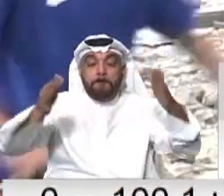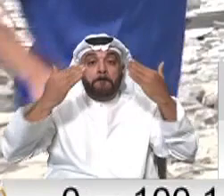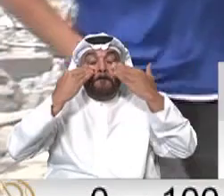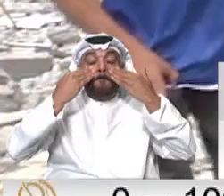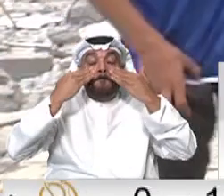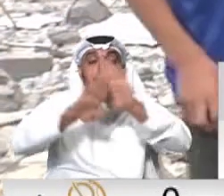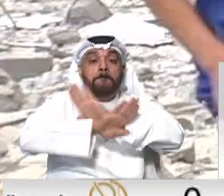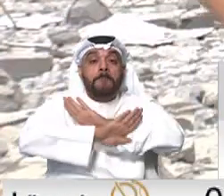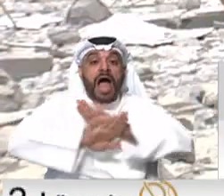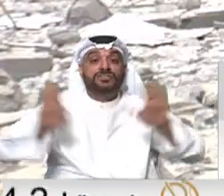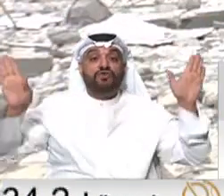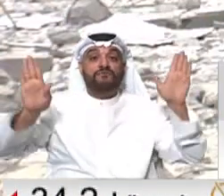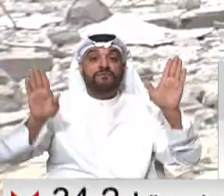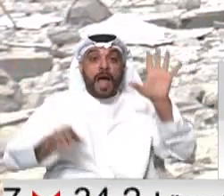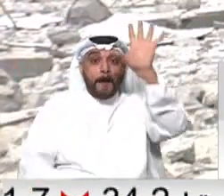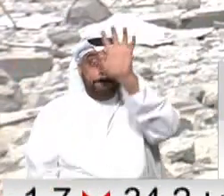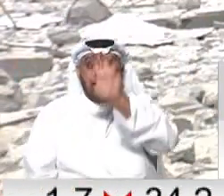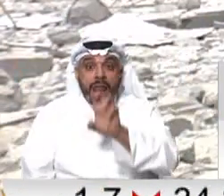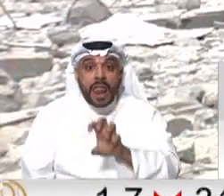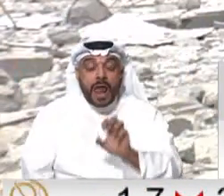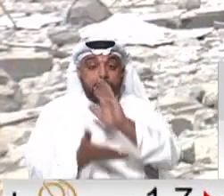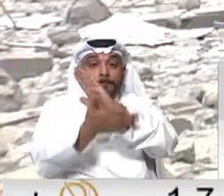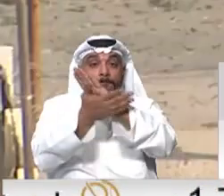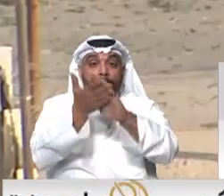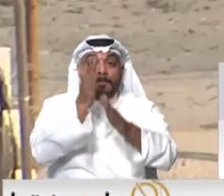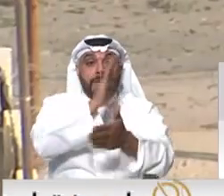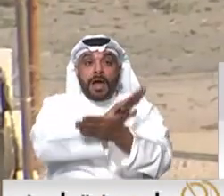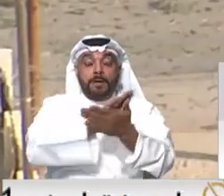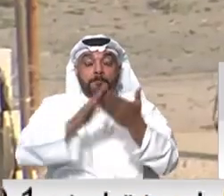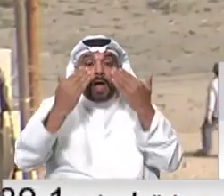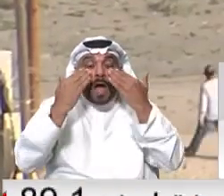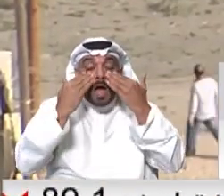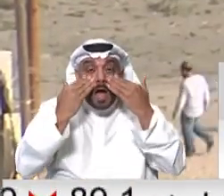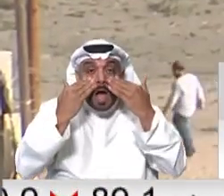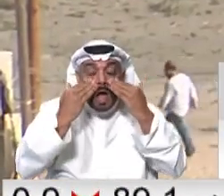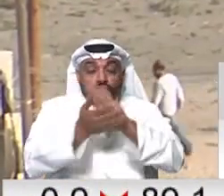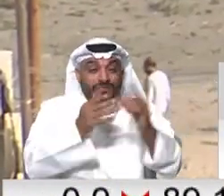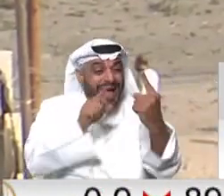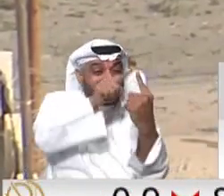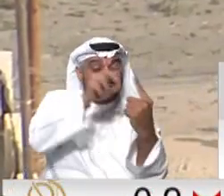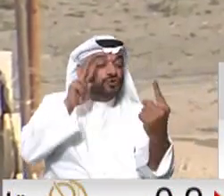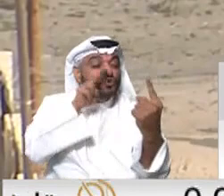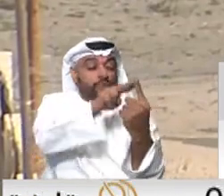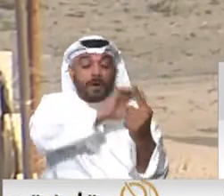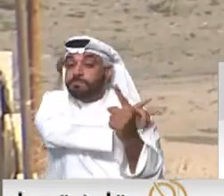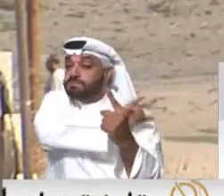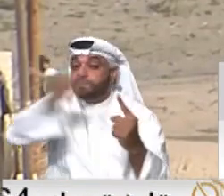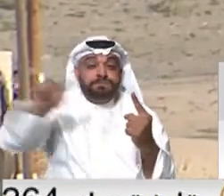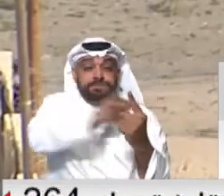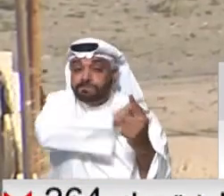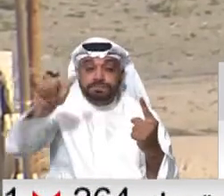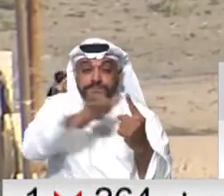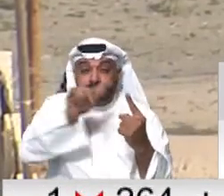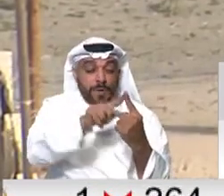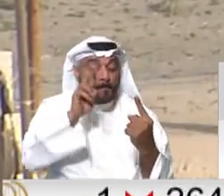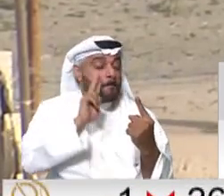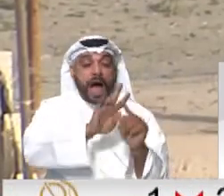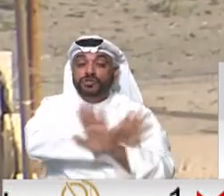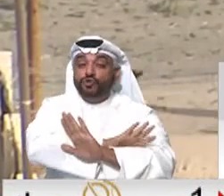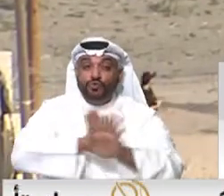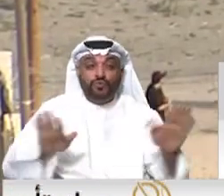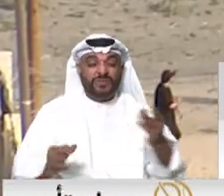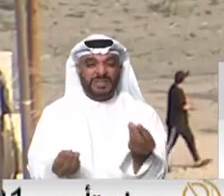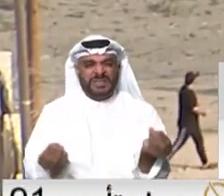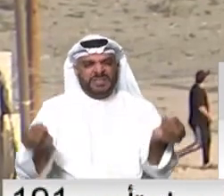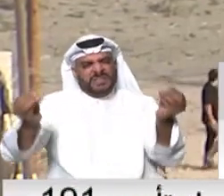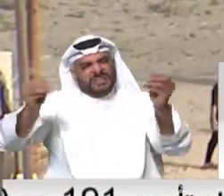نهار، الدنيا كانت ليل، ما فيش، ما بتشوفش أصبع. ووسط ذلك الأوضاع الإنسانية تتفاقم